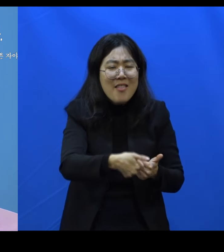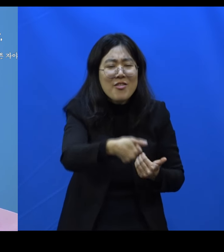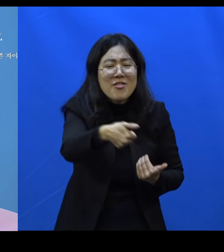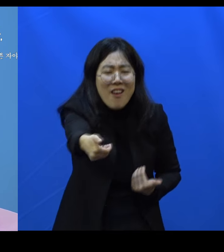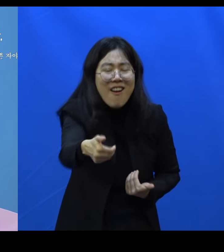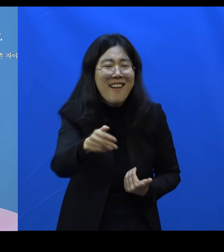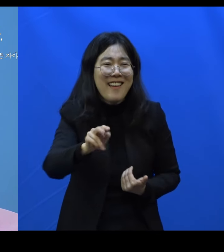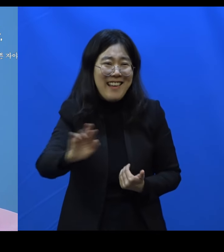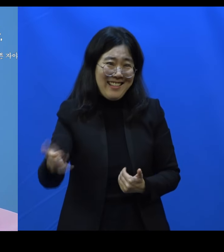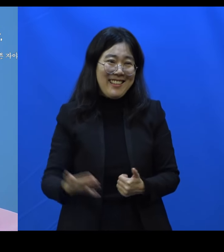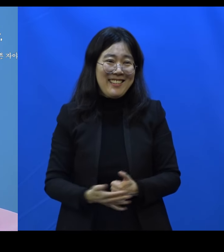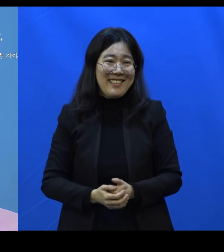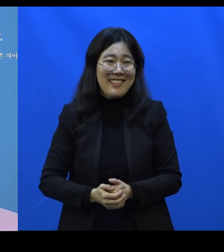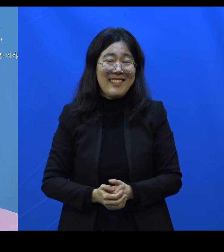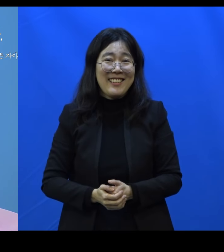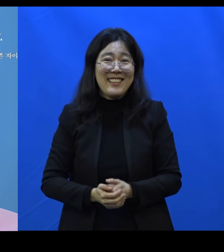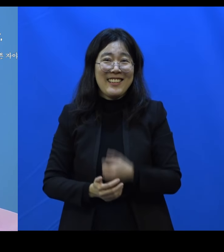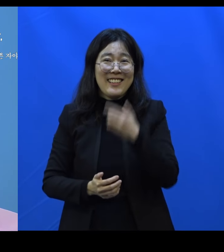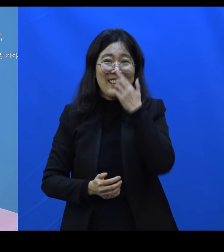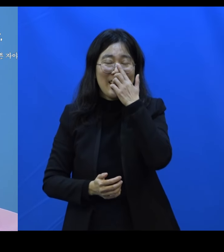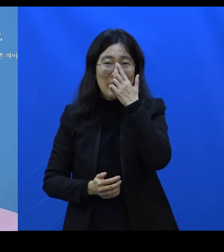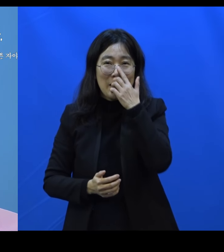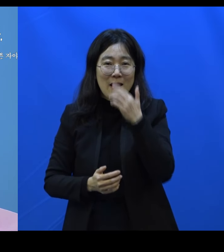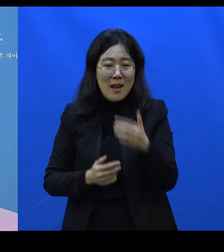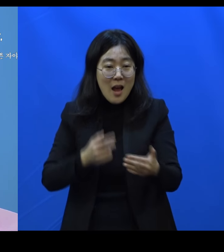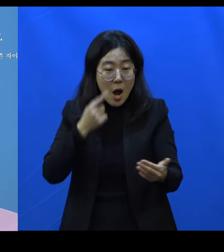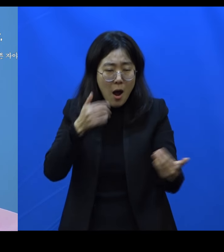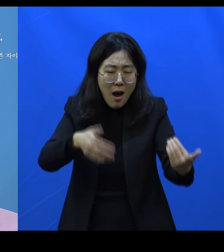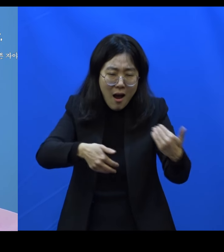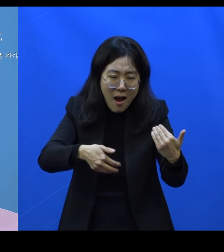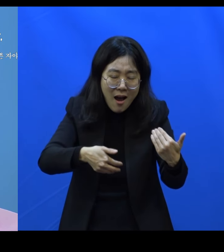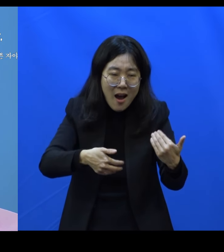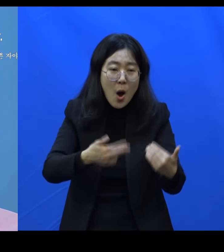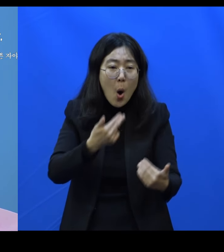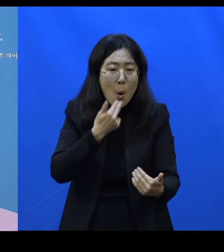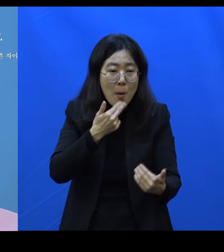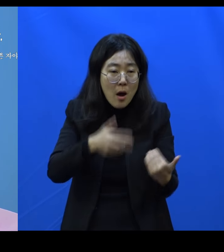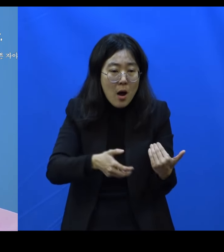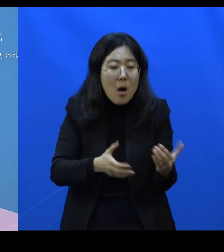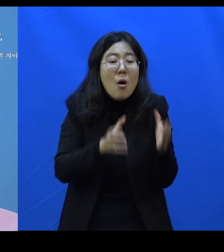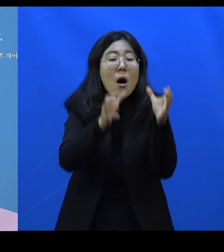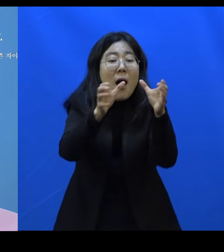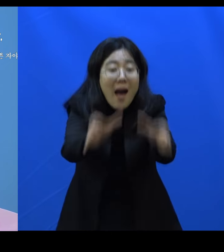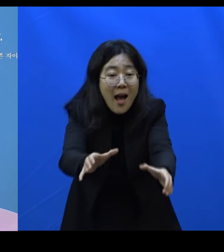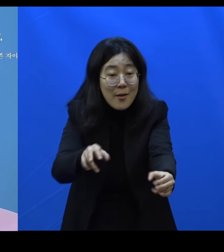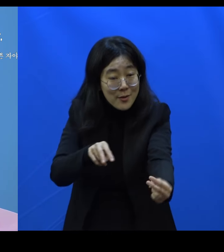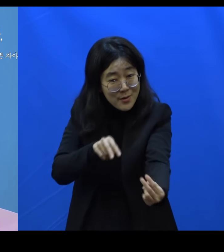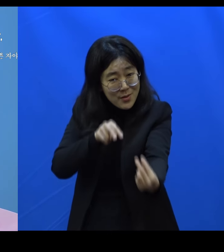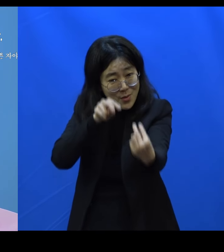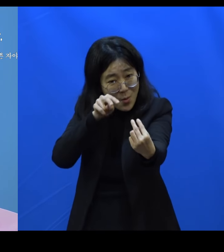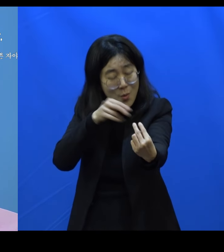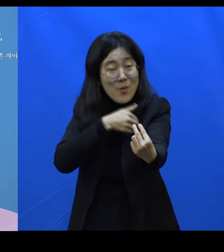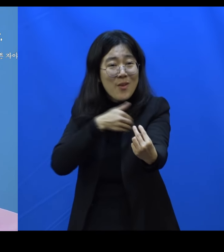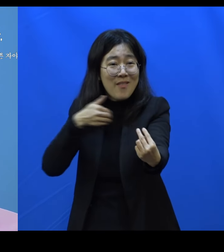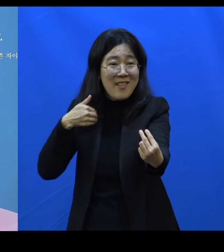엄마의 그 따뜻한 품 안의 사랑을 뜨겁게 경험하지는 않지만 이제 자기